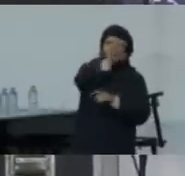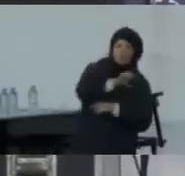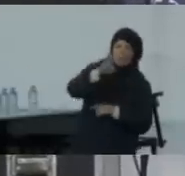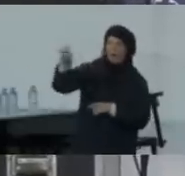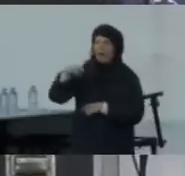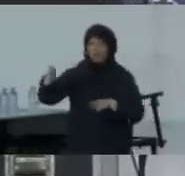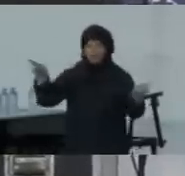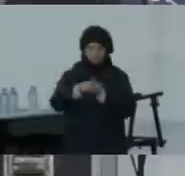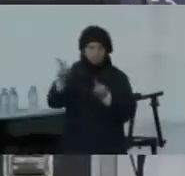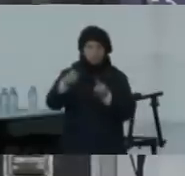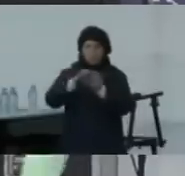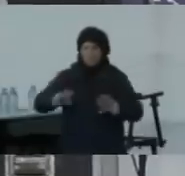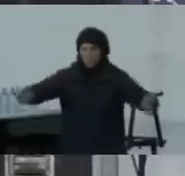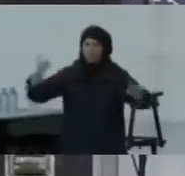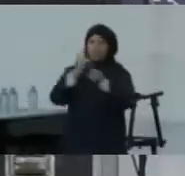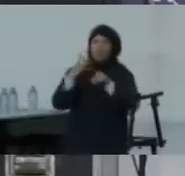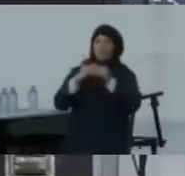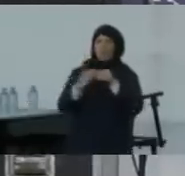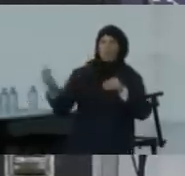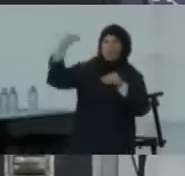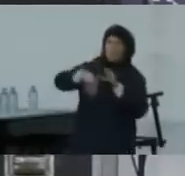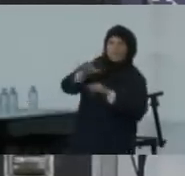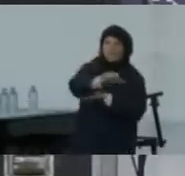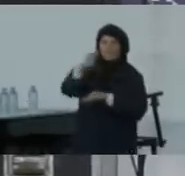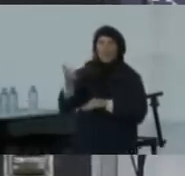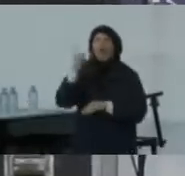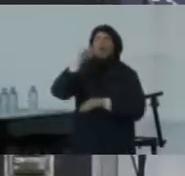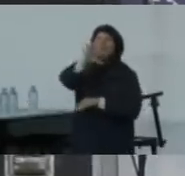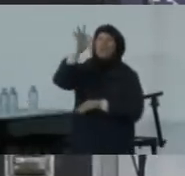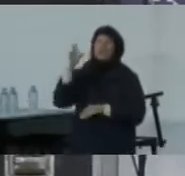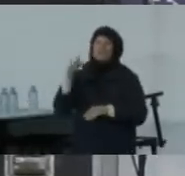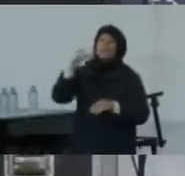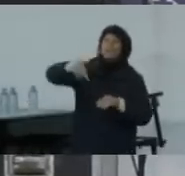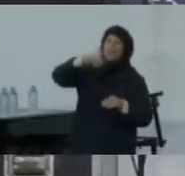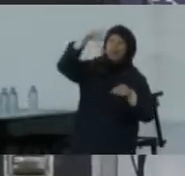per rimanere o dentro o fuori l'euro, perché...